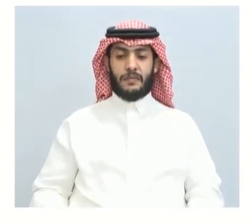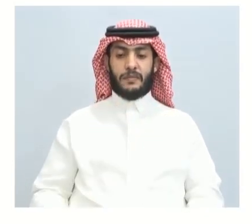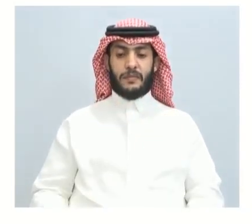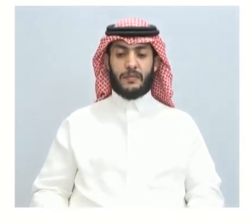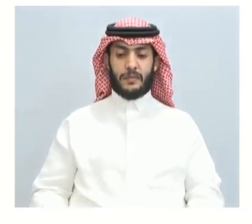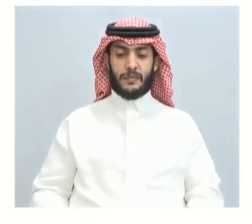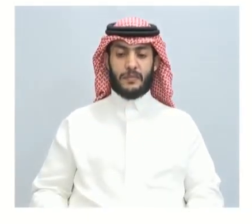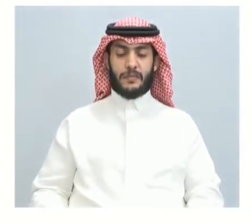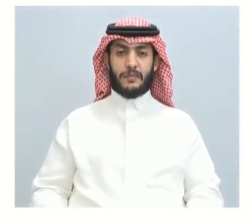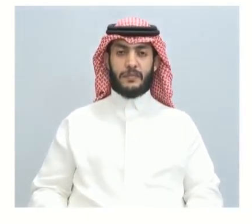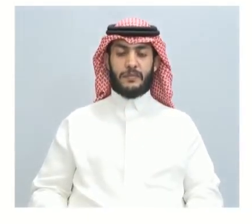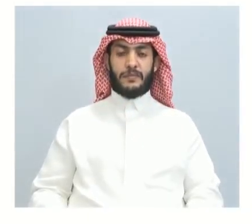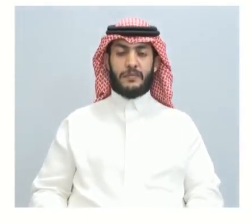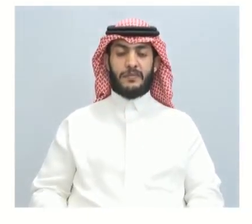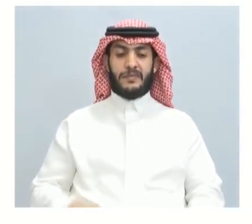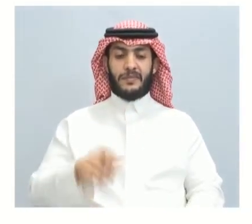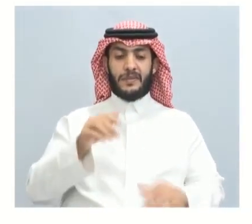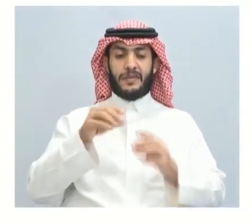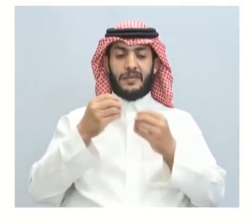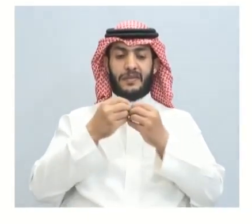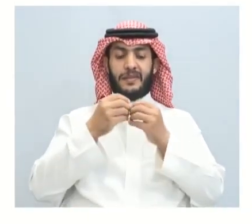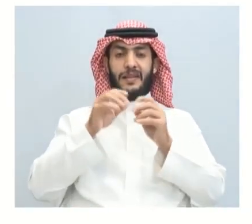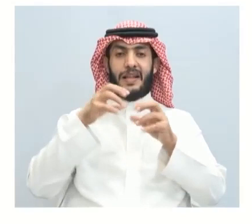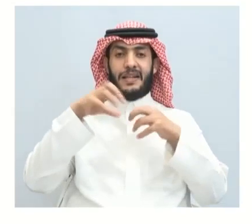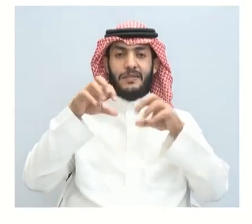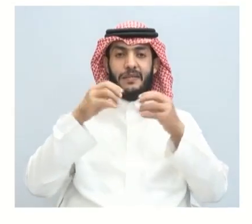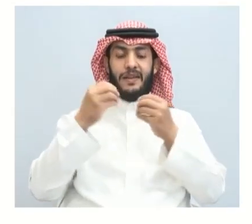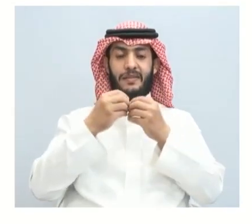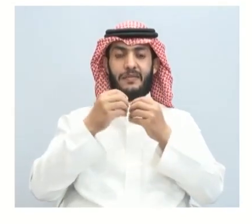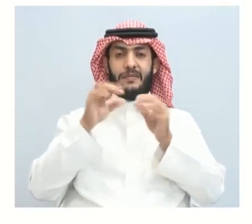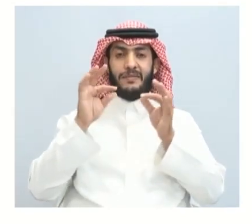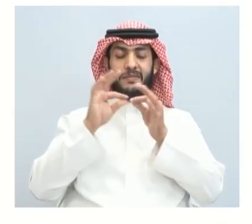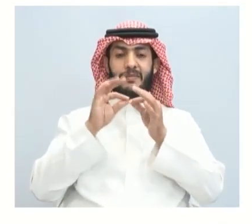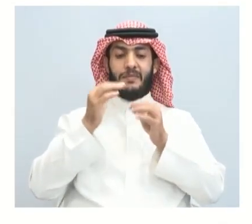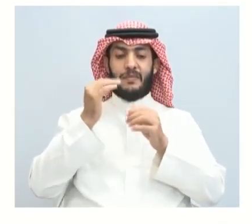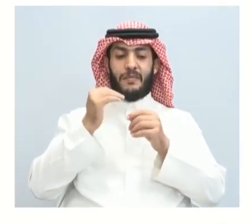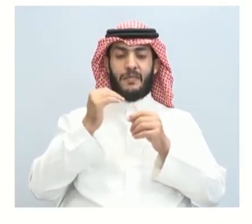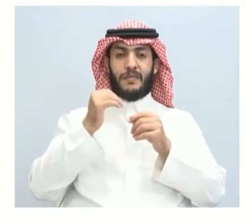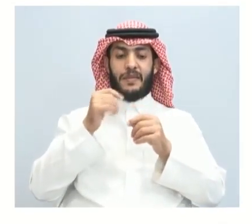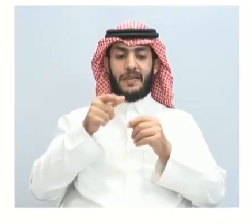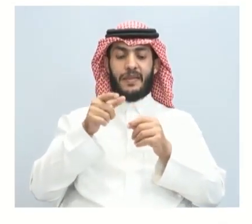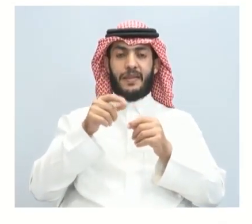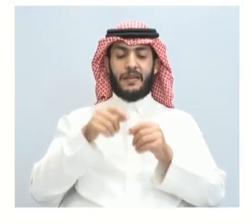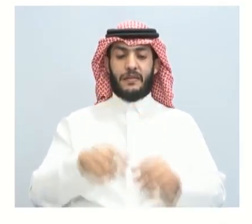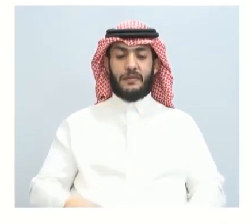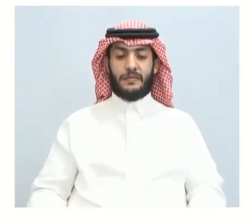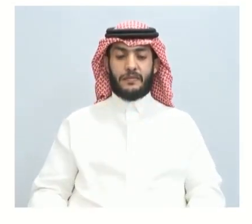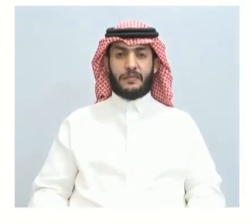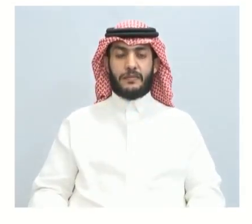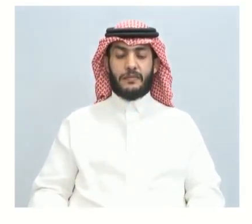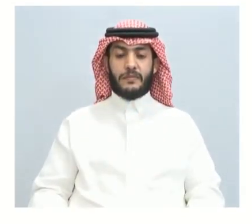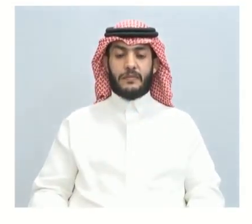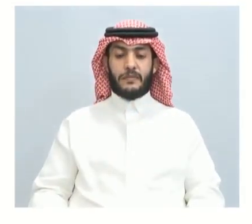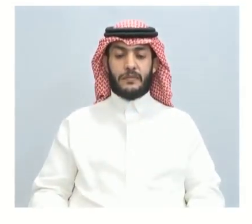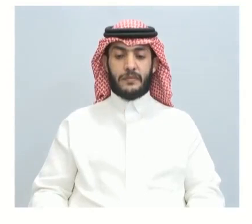التماثل هذا في الرسم يعني هذا القسم يماثل هذا القسم و عندنا هذا القسم